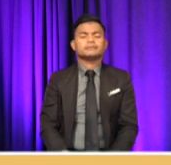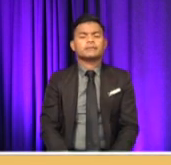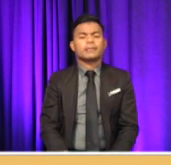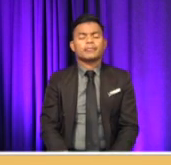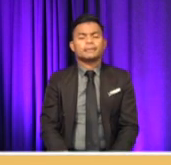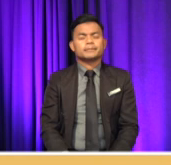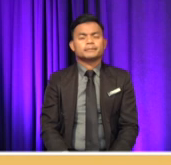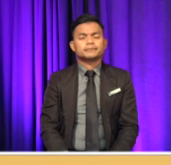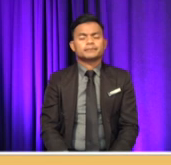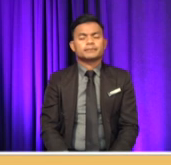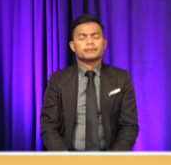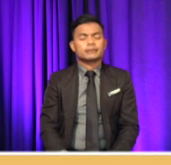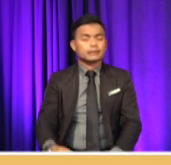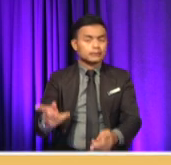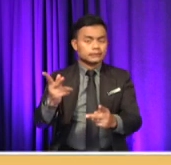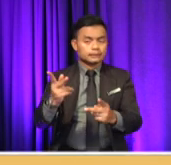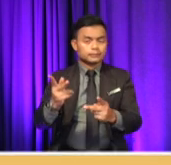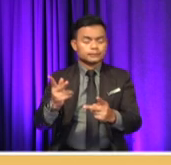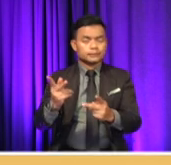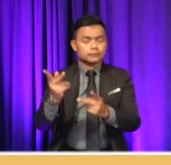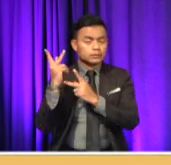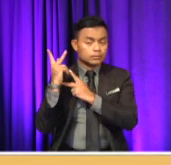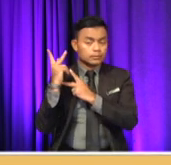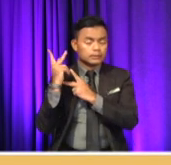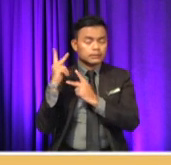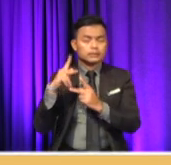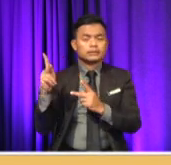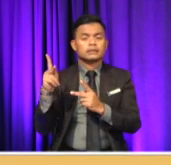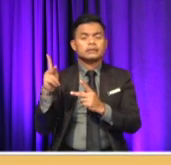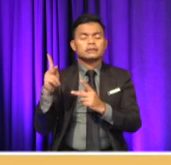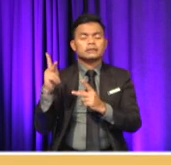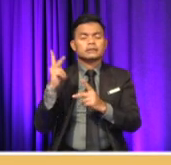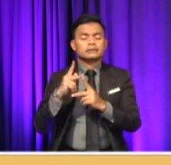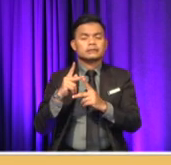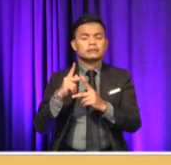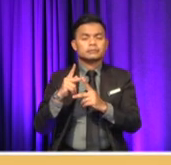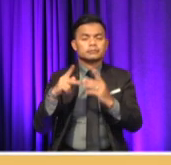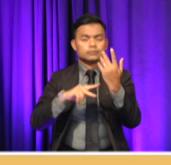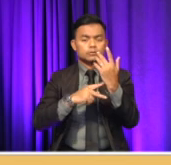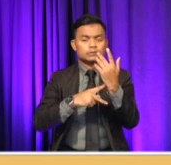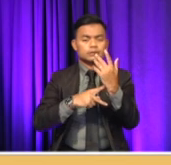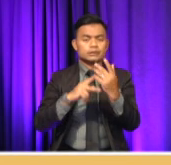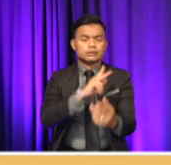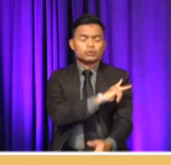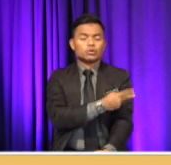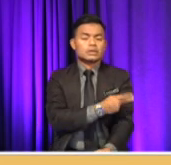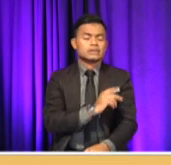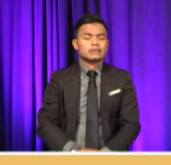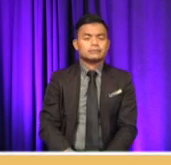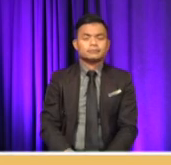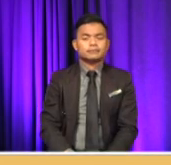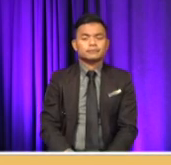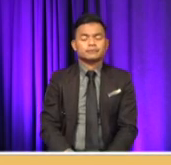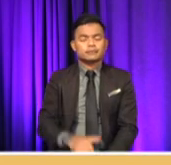kembalikan arus ulang alik ke Puncak kuasa mungkin supaya dia harus ulangi dikembalikan ke Puncak